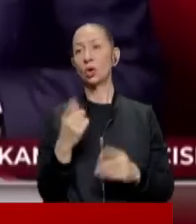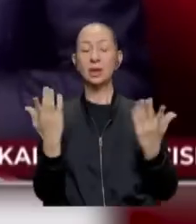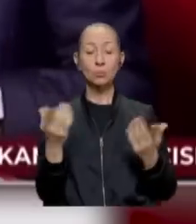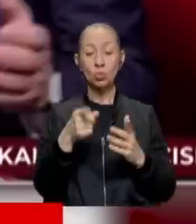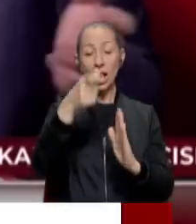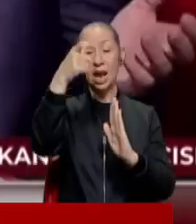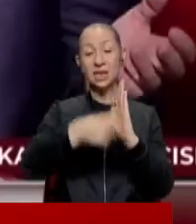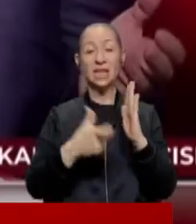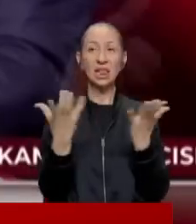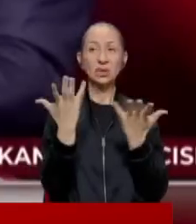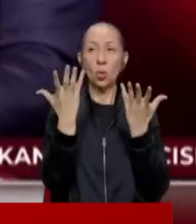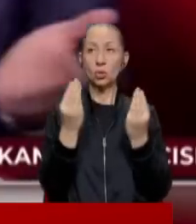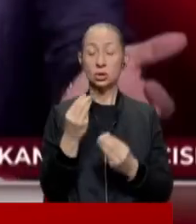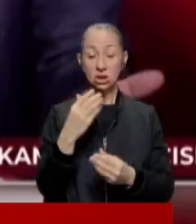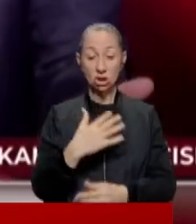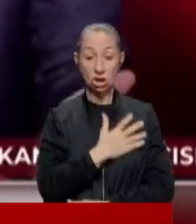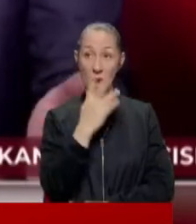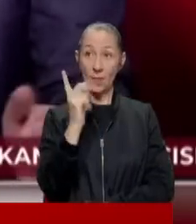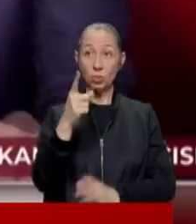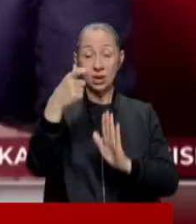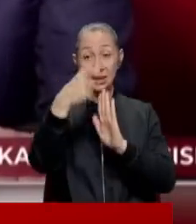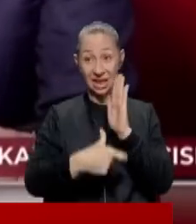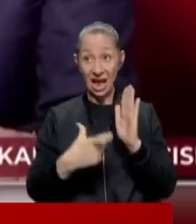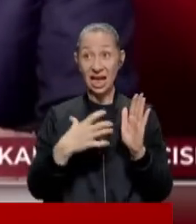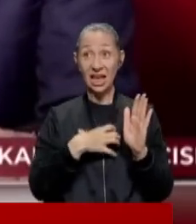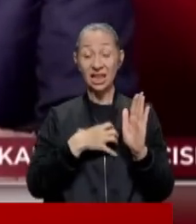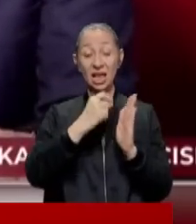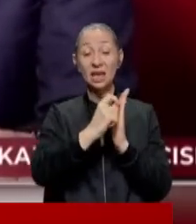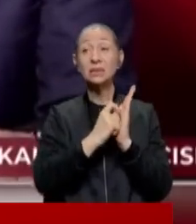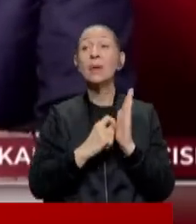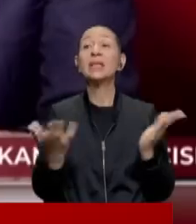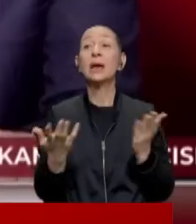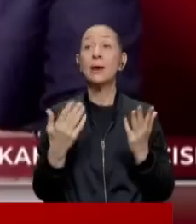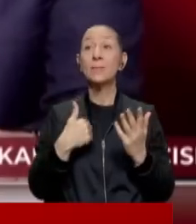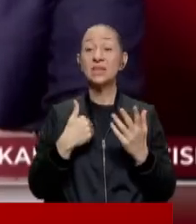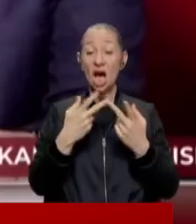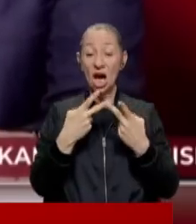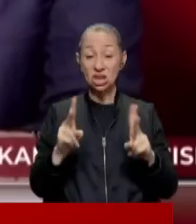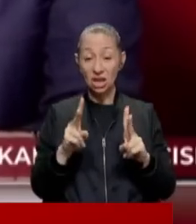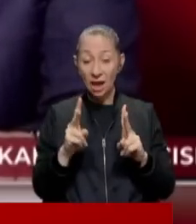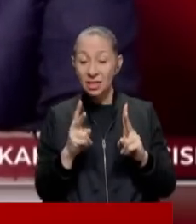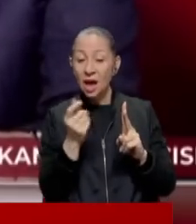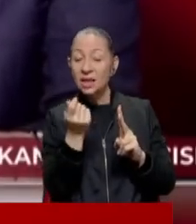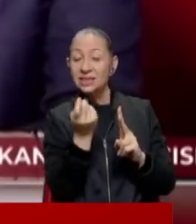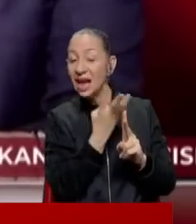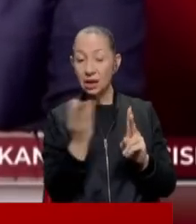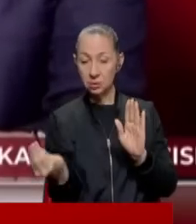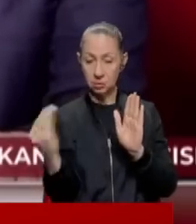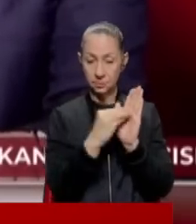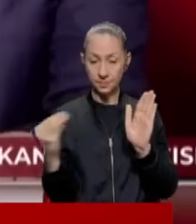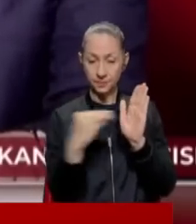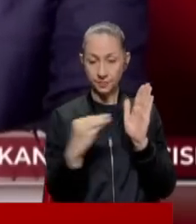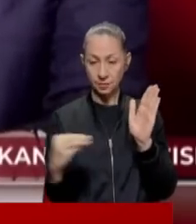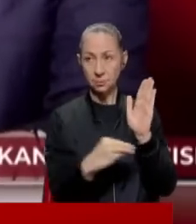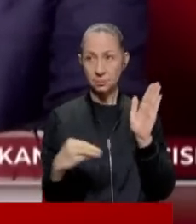bu listeler nasıl oluştu Cumhuriyet Halk Partisi bu listelere kendisi yazmadı ki bize açılan kontenjan yerlerine bu